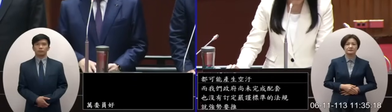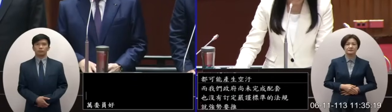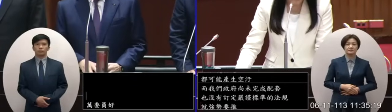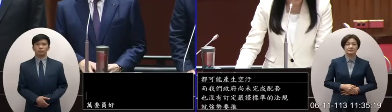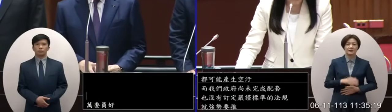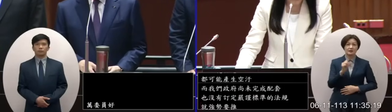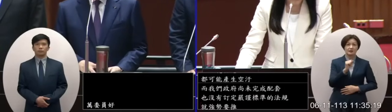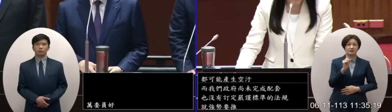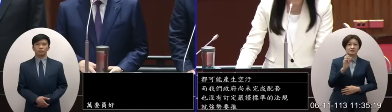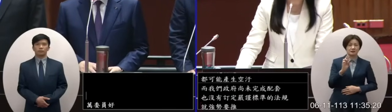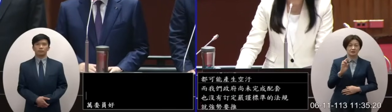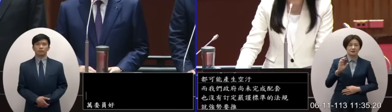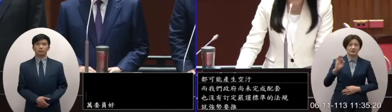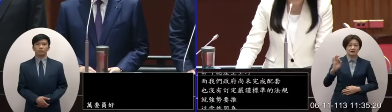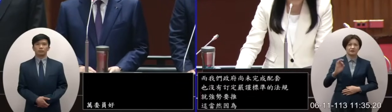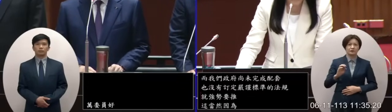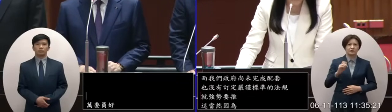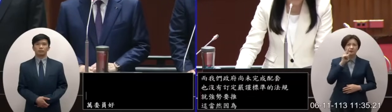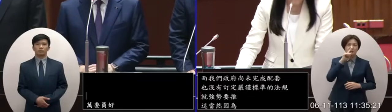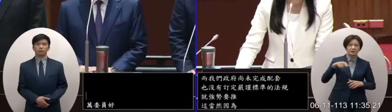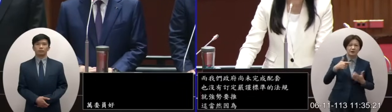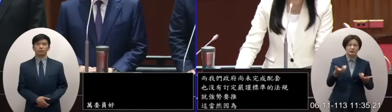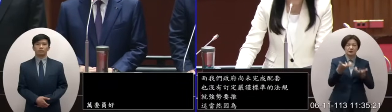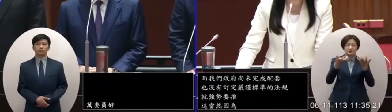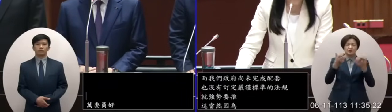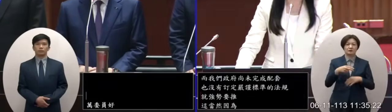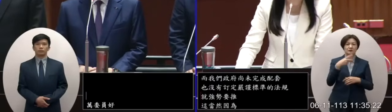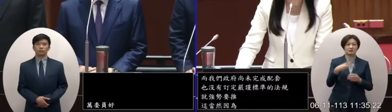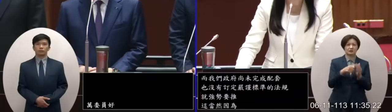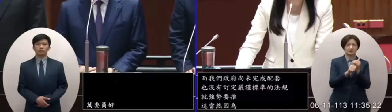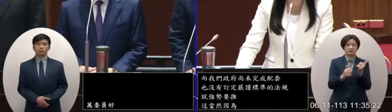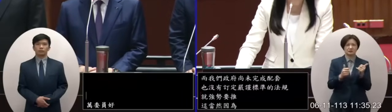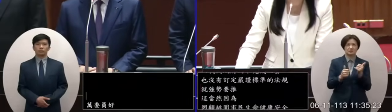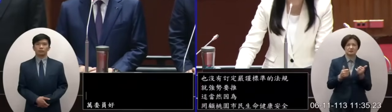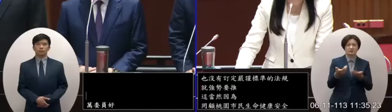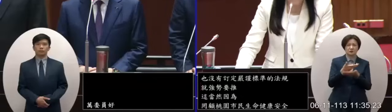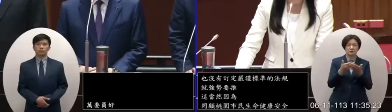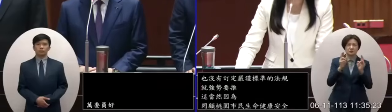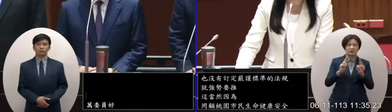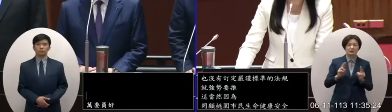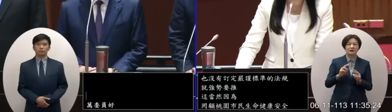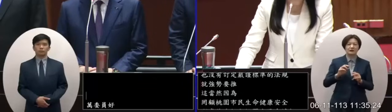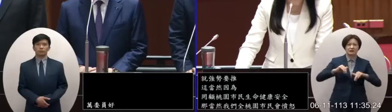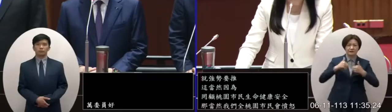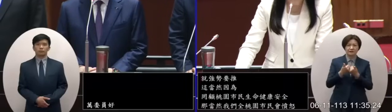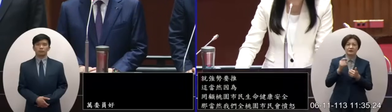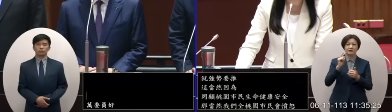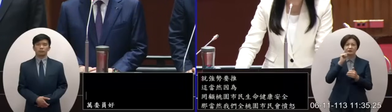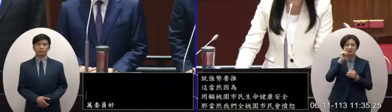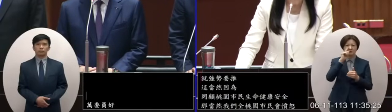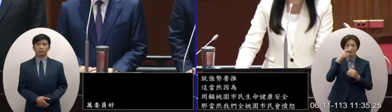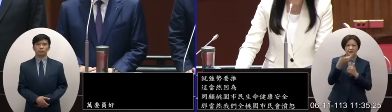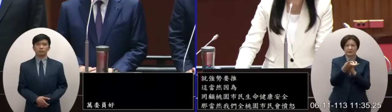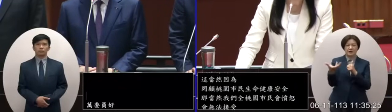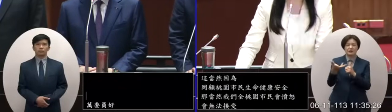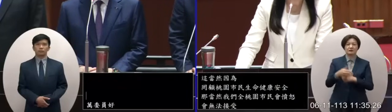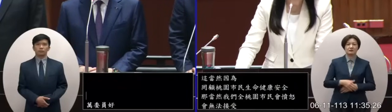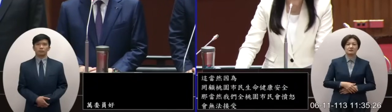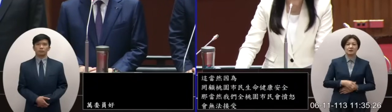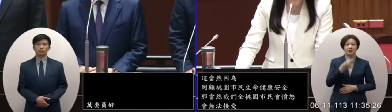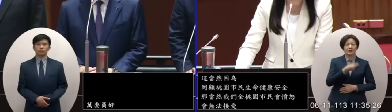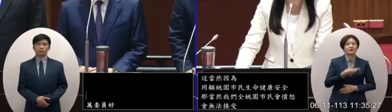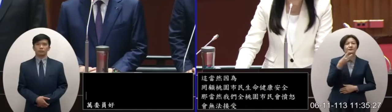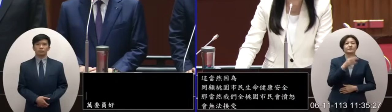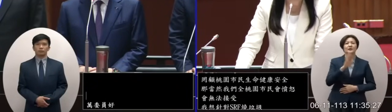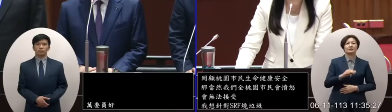针对 SRF 烧垃圾不能算是再生能源，那会产生很多的这些污染我想在这里我就不再赘述，因为在您